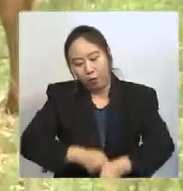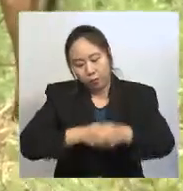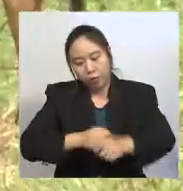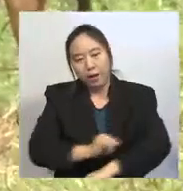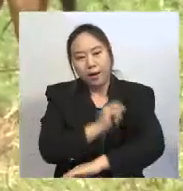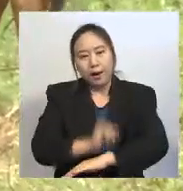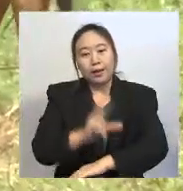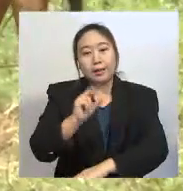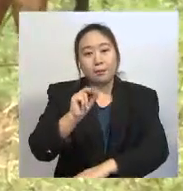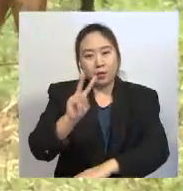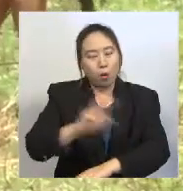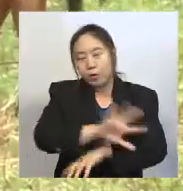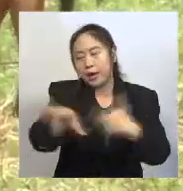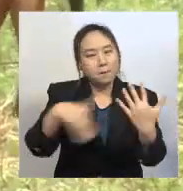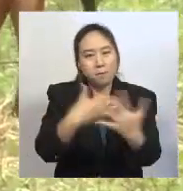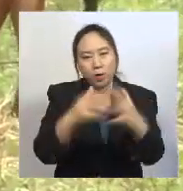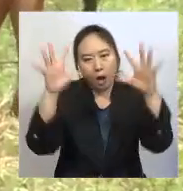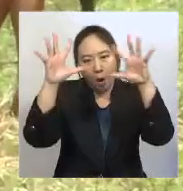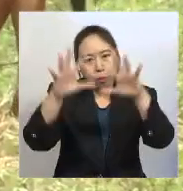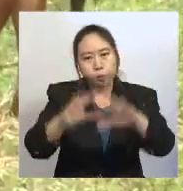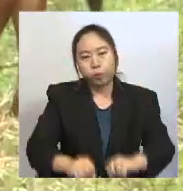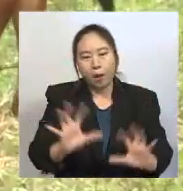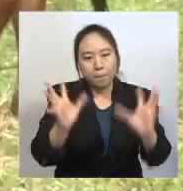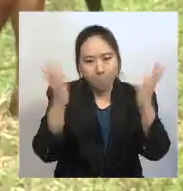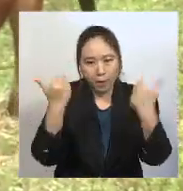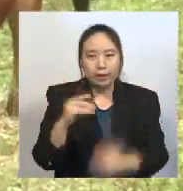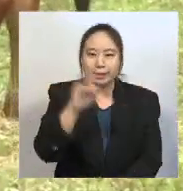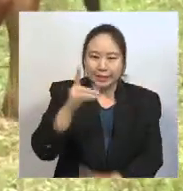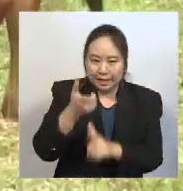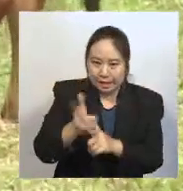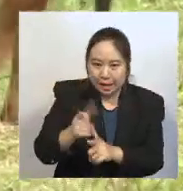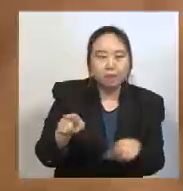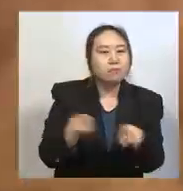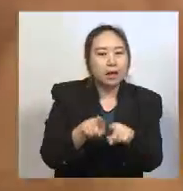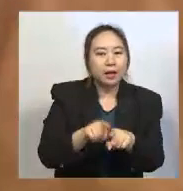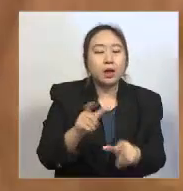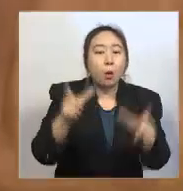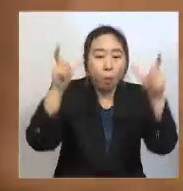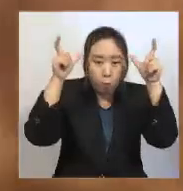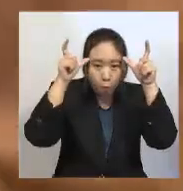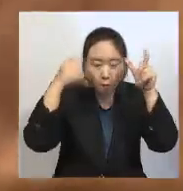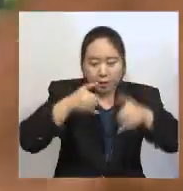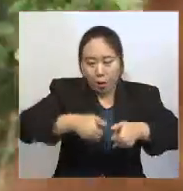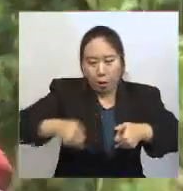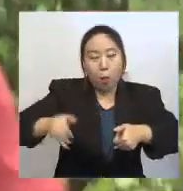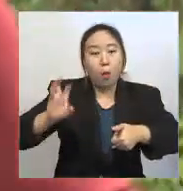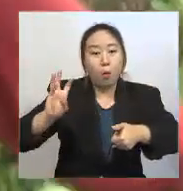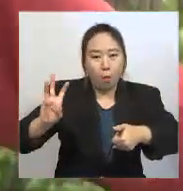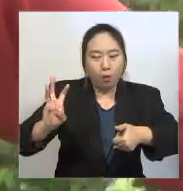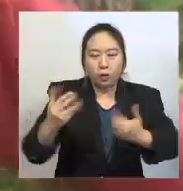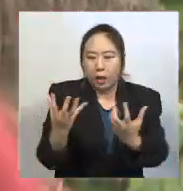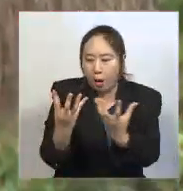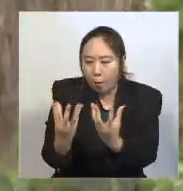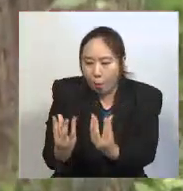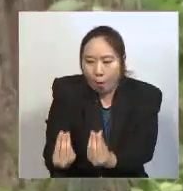เกิดความเสียหายทั้งหมดเลยนะคะก็แล้วก็เลี้ยงสัตว์ด้วยอย่างวัวทั้ง6ตัวนี้นะคะก็ตัวผอมลง